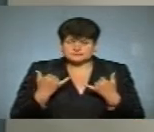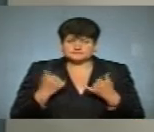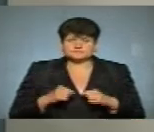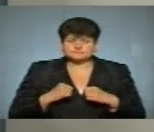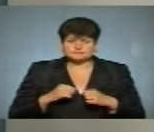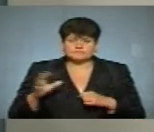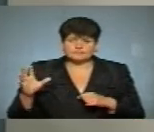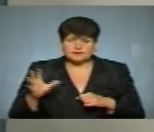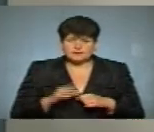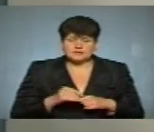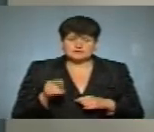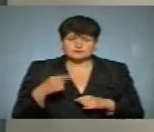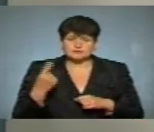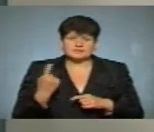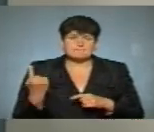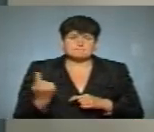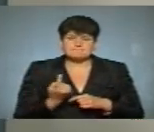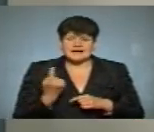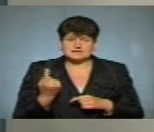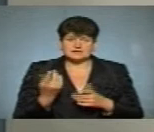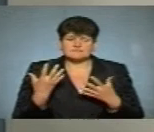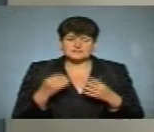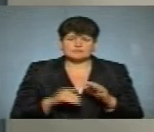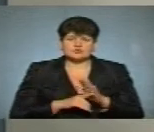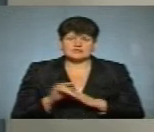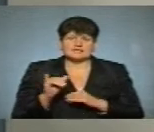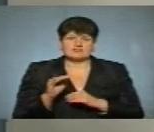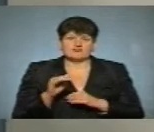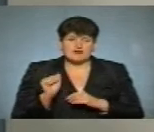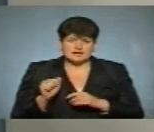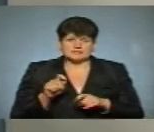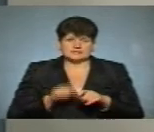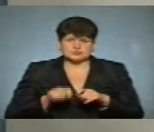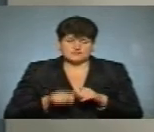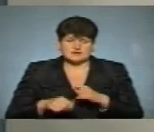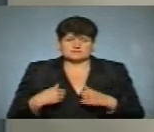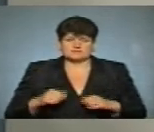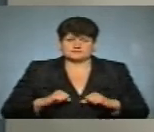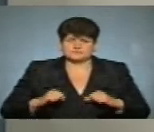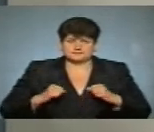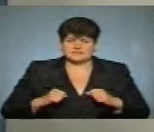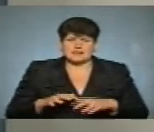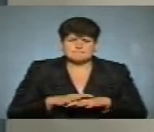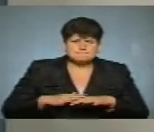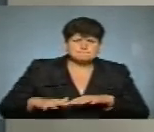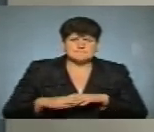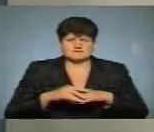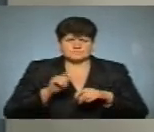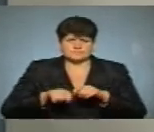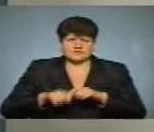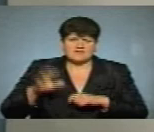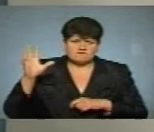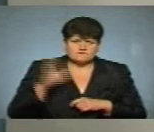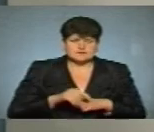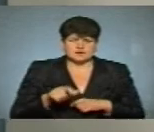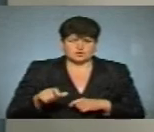зусиль. Тернопільська область є одна з перших, яка почала вже ІФА-тестування, так? І ми прикладаємо всіх зусиль до масового ІФА-тестування всіх